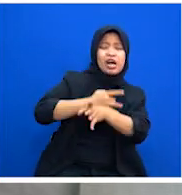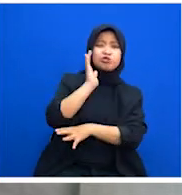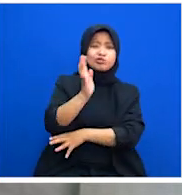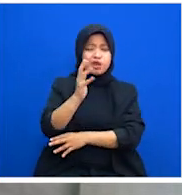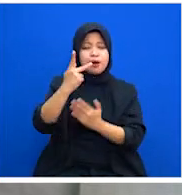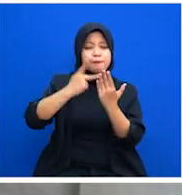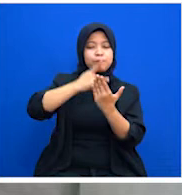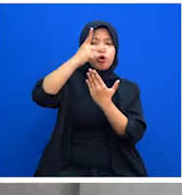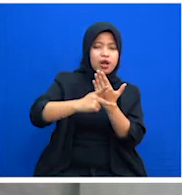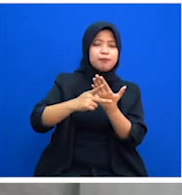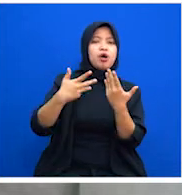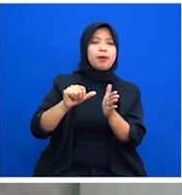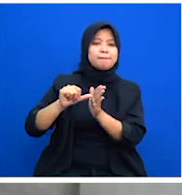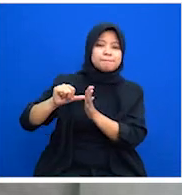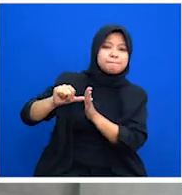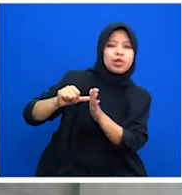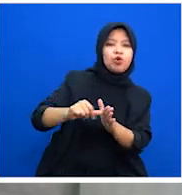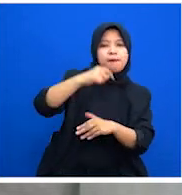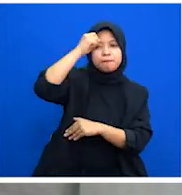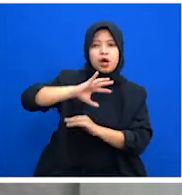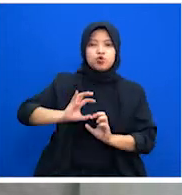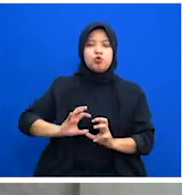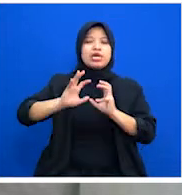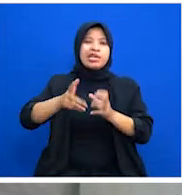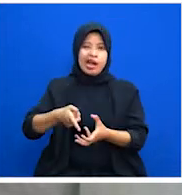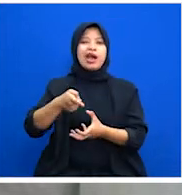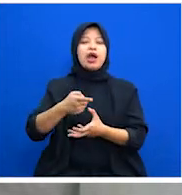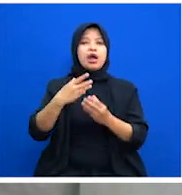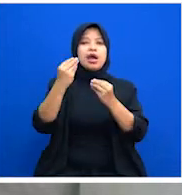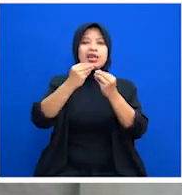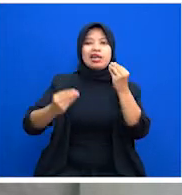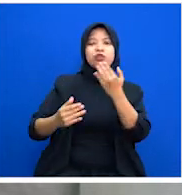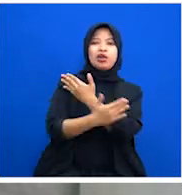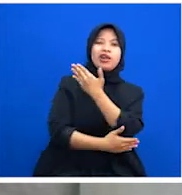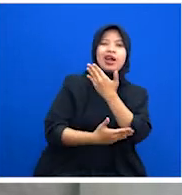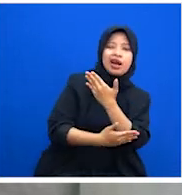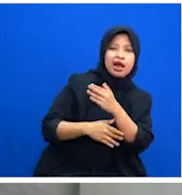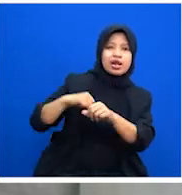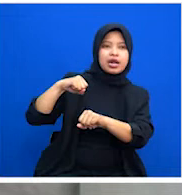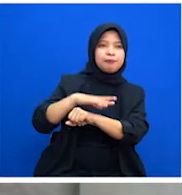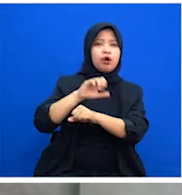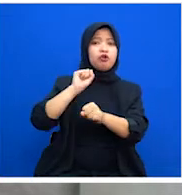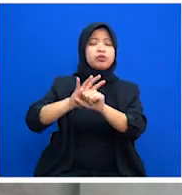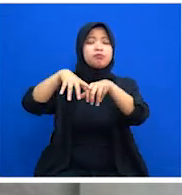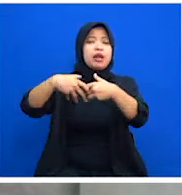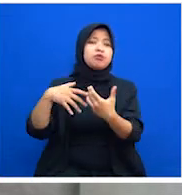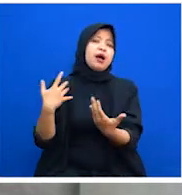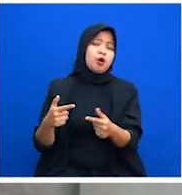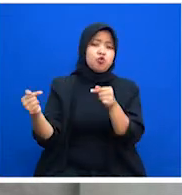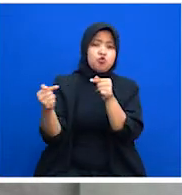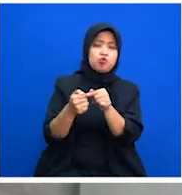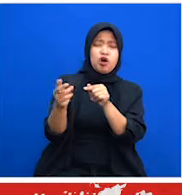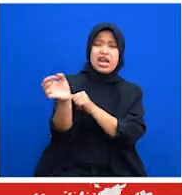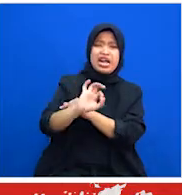program itu dalam merupakan bantuan dari Bank Dunia kepada negara-negara anggotanya dalam mengatasi dampak pandemic v19 tidak ada